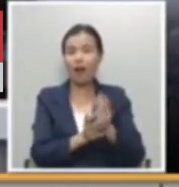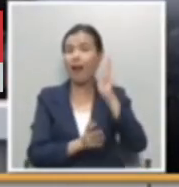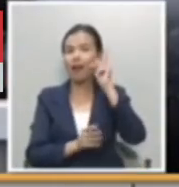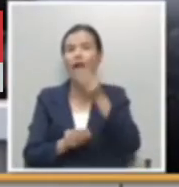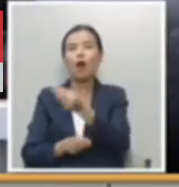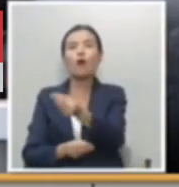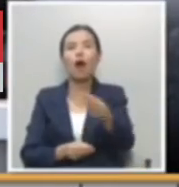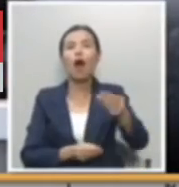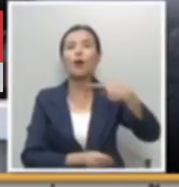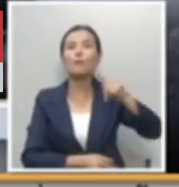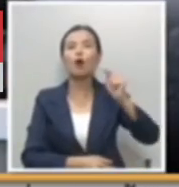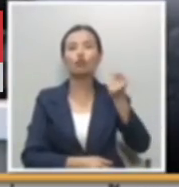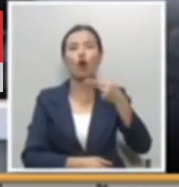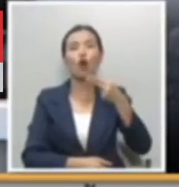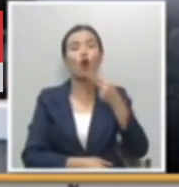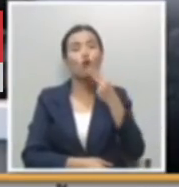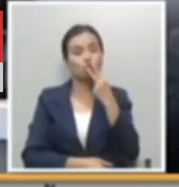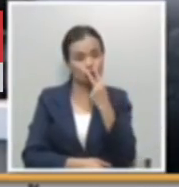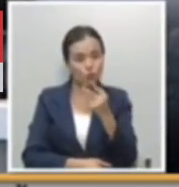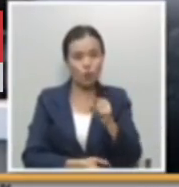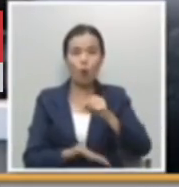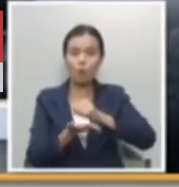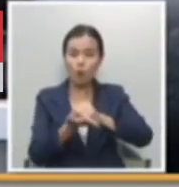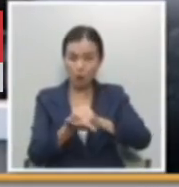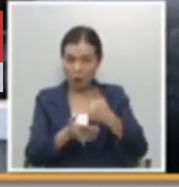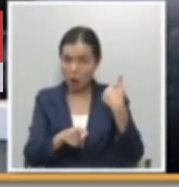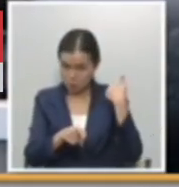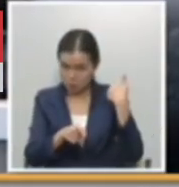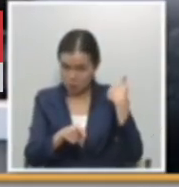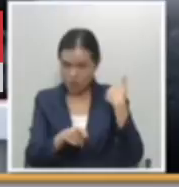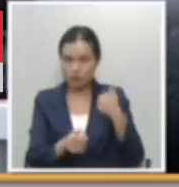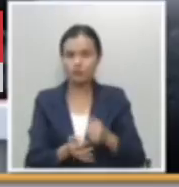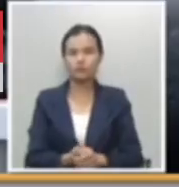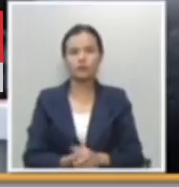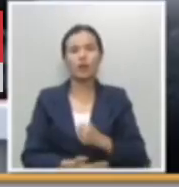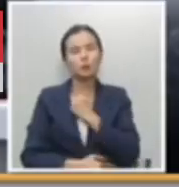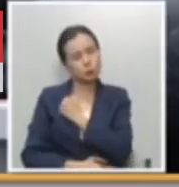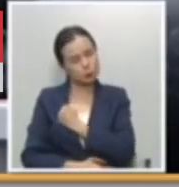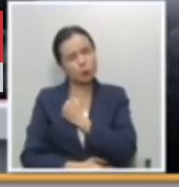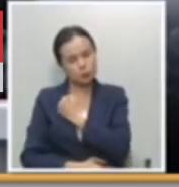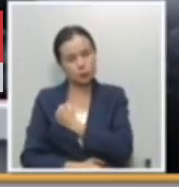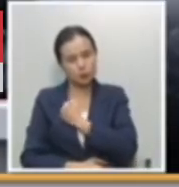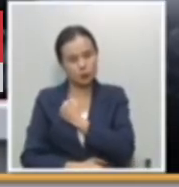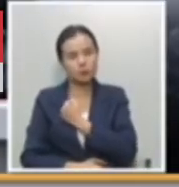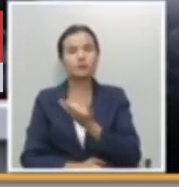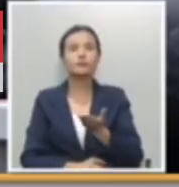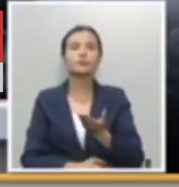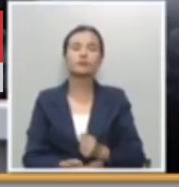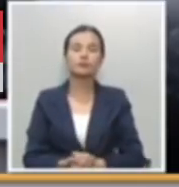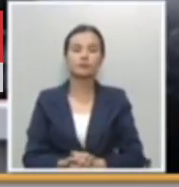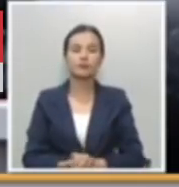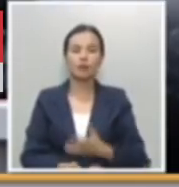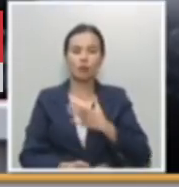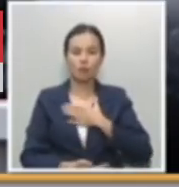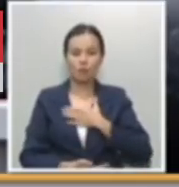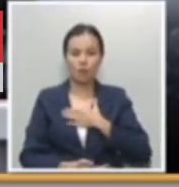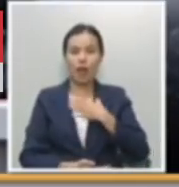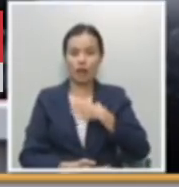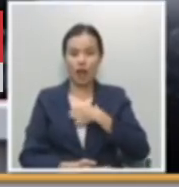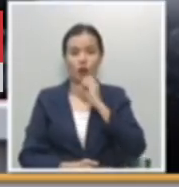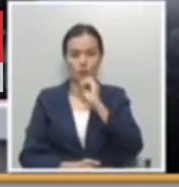ให้ปตท.ดูนะครับว่าท่านยังใช้บริการพวกนี้อยู่หรือเปล่ามันเจ็บปวดนะครับพี่น้องครับสิ่งที่ผมอยากจะบอกก็